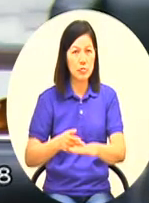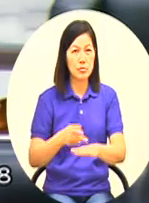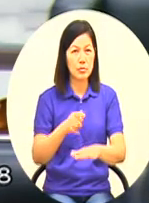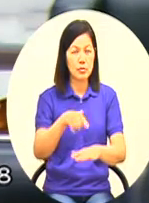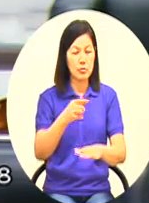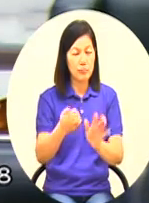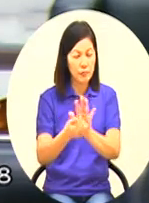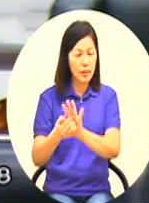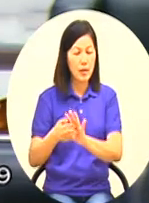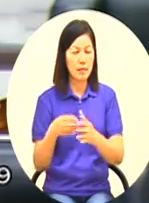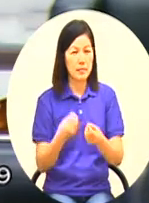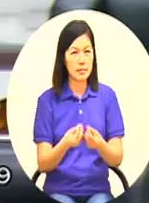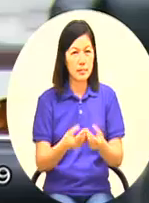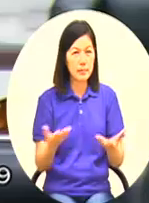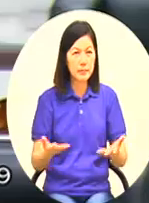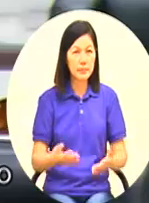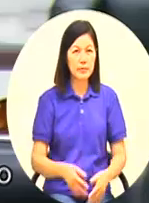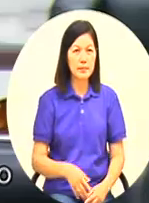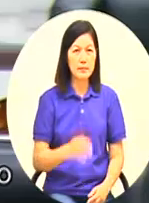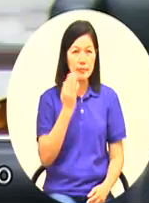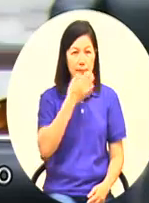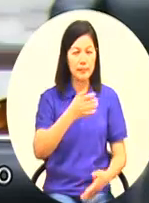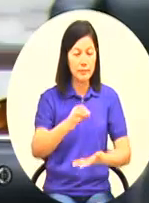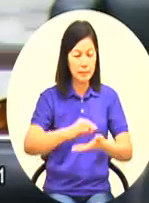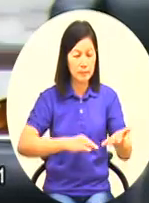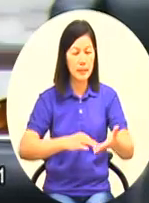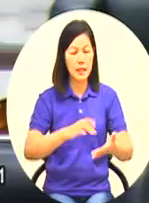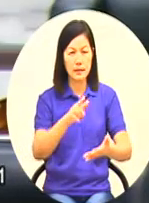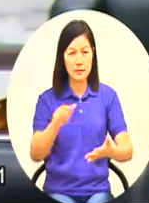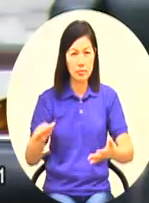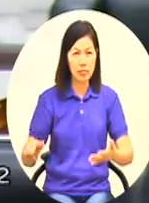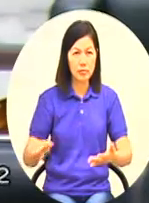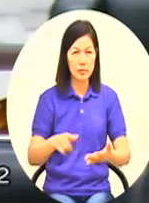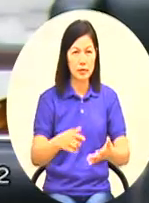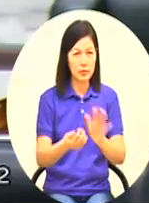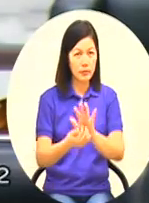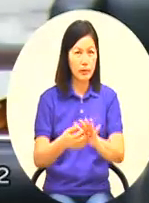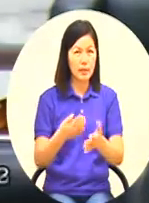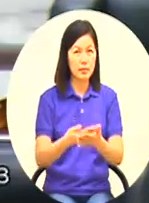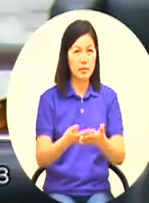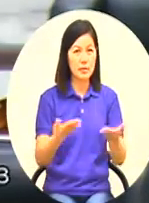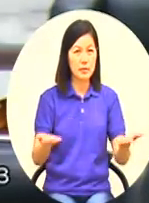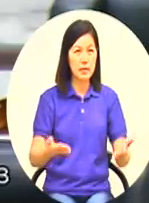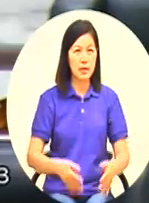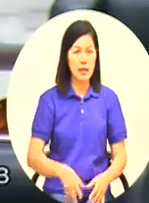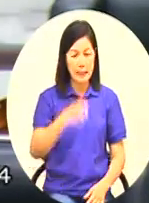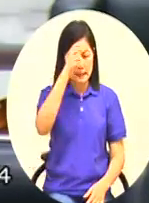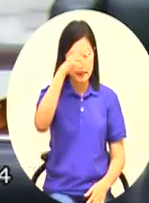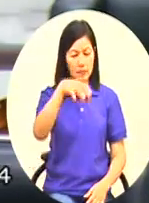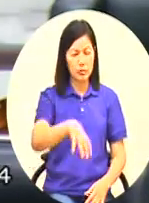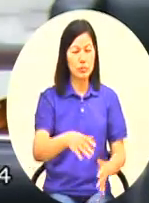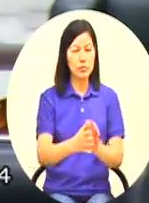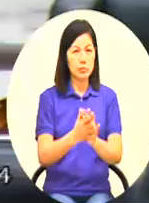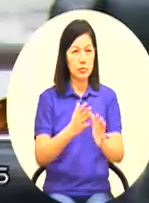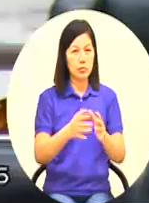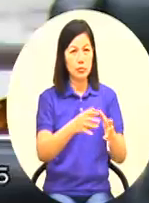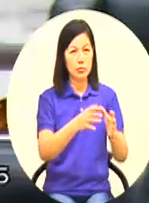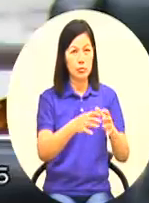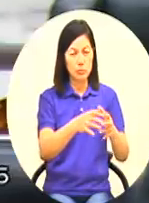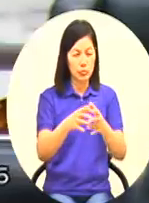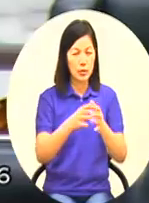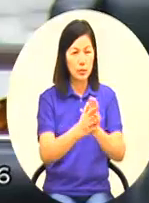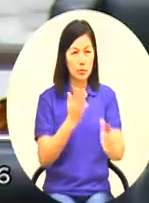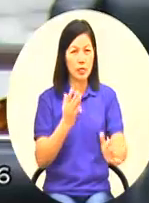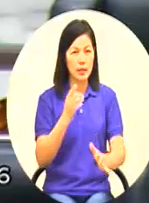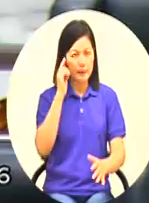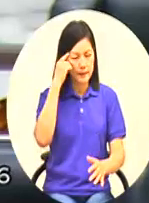些赃物的防治哦？还麻烦咱的警察局团队特别来努力来时刻，